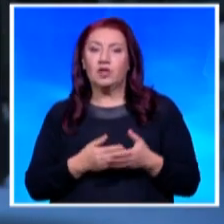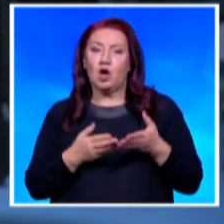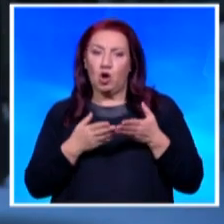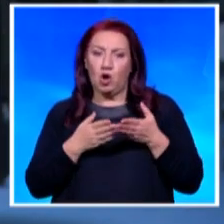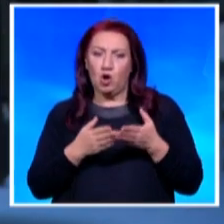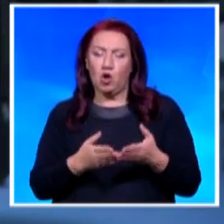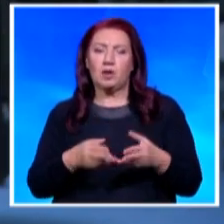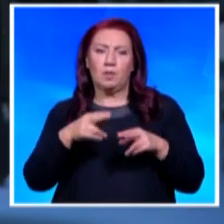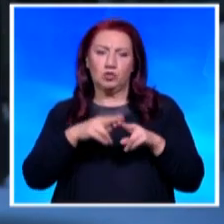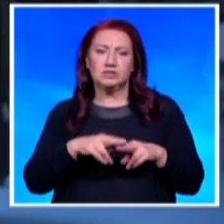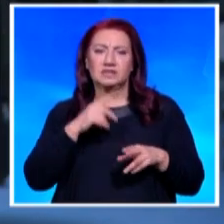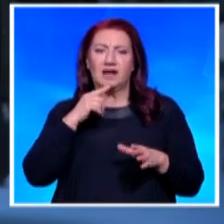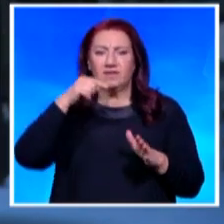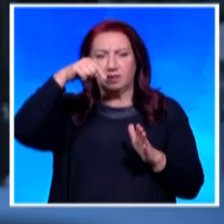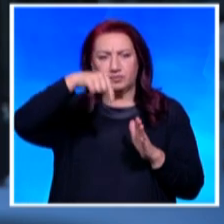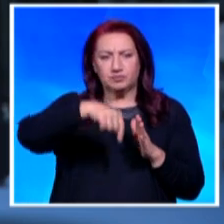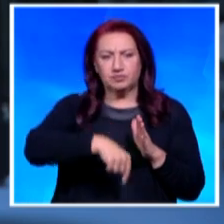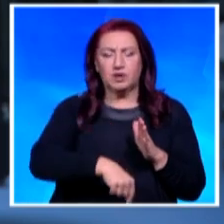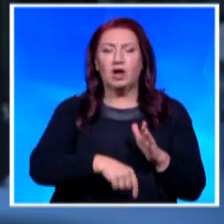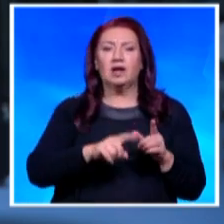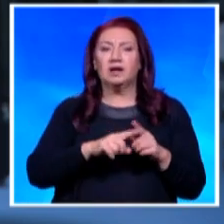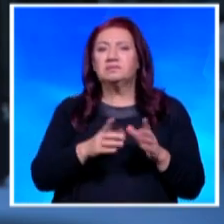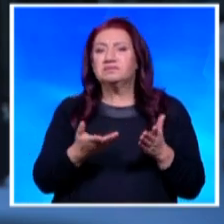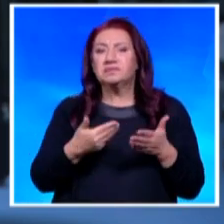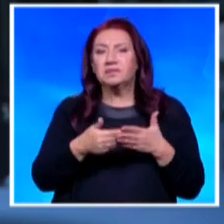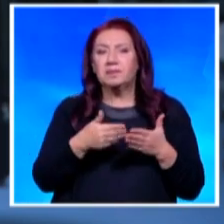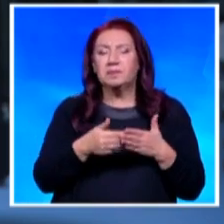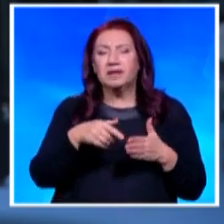остава закотвен някъде край бреговете на пристанище в